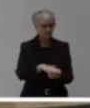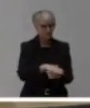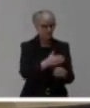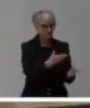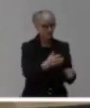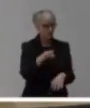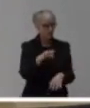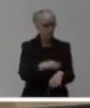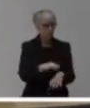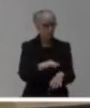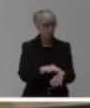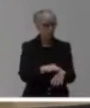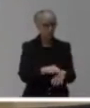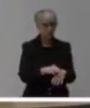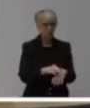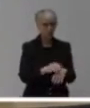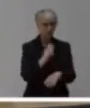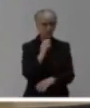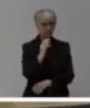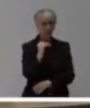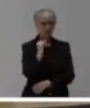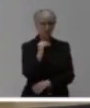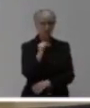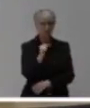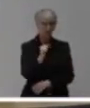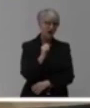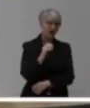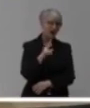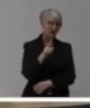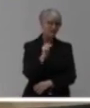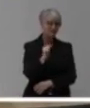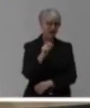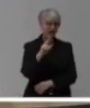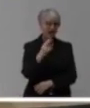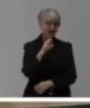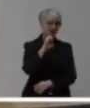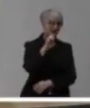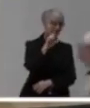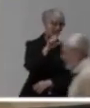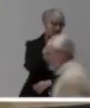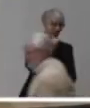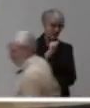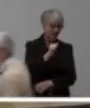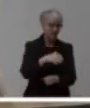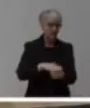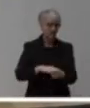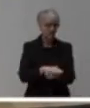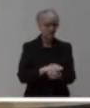dottor Claudio Ciavarella della Fondazione Fare Famiglia Onlus.